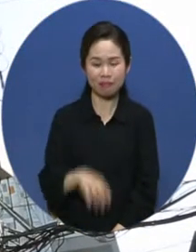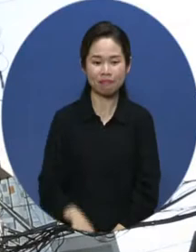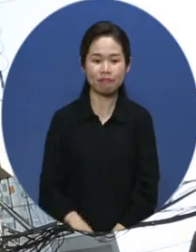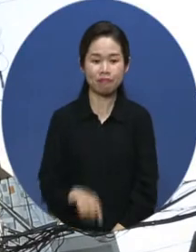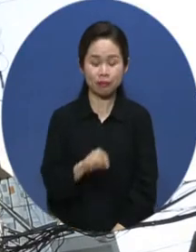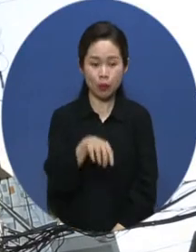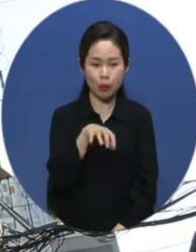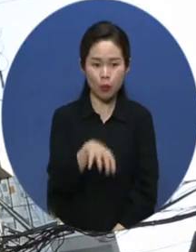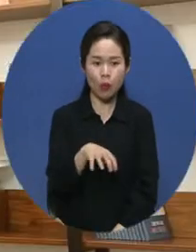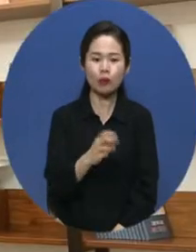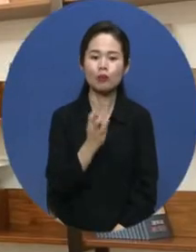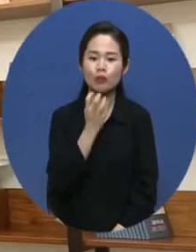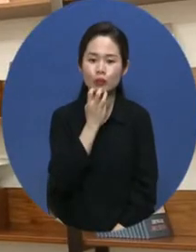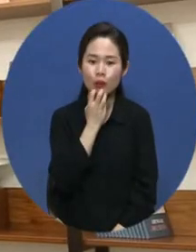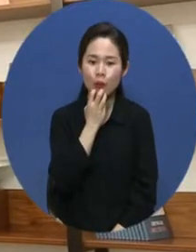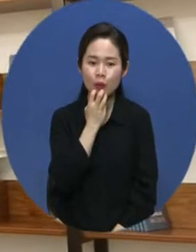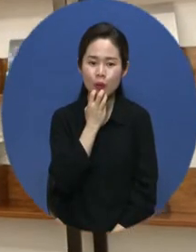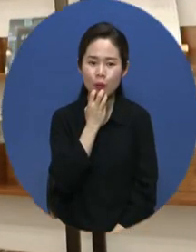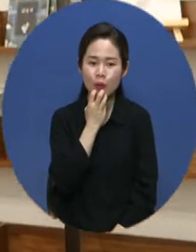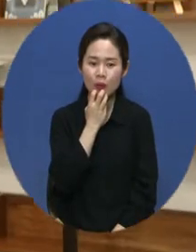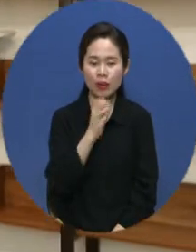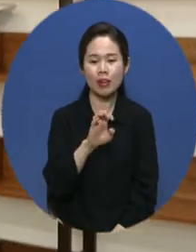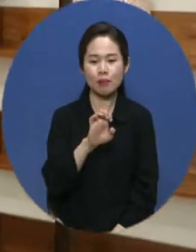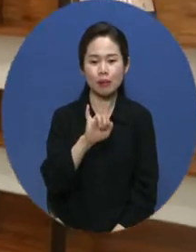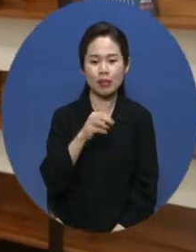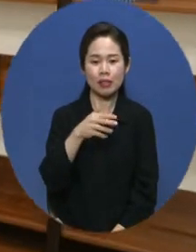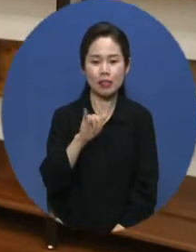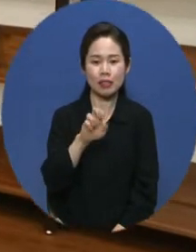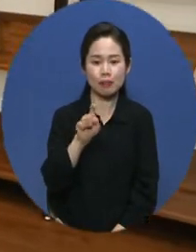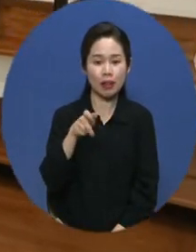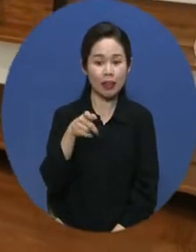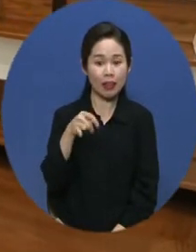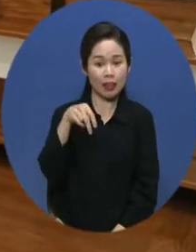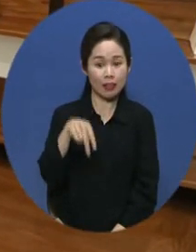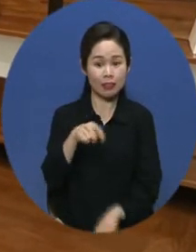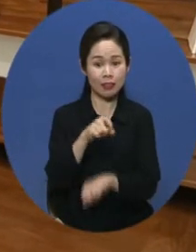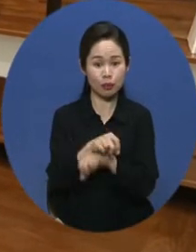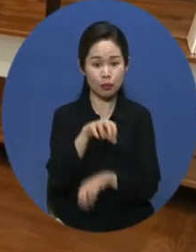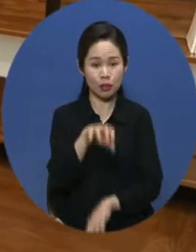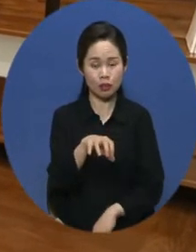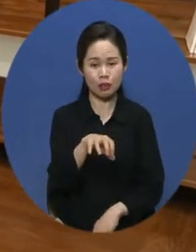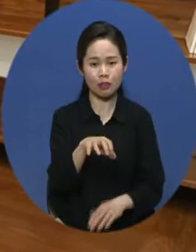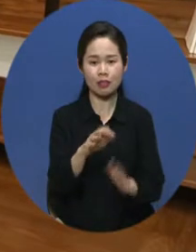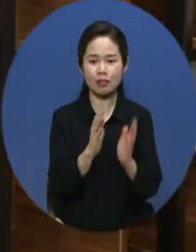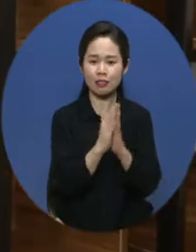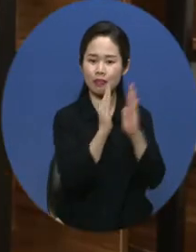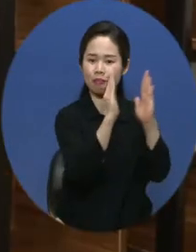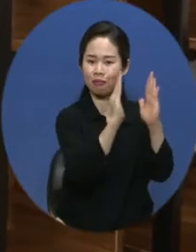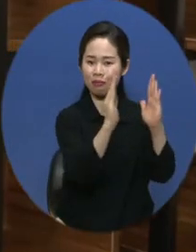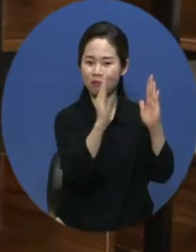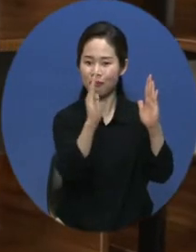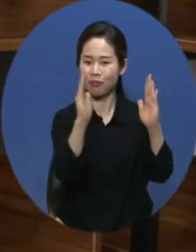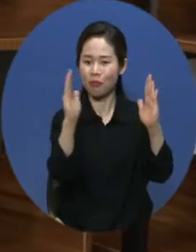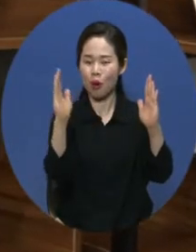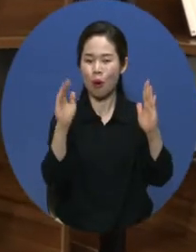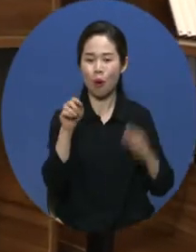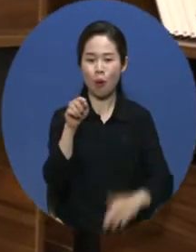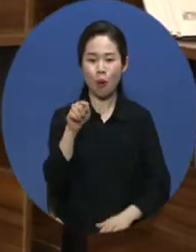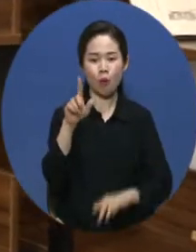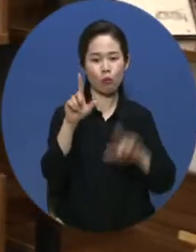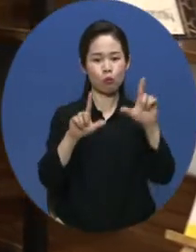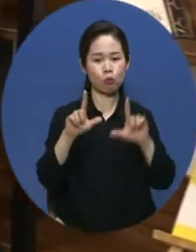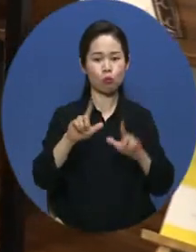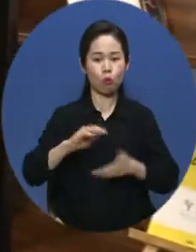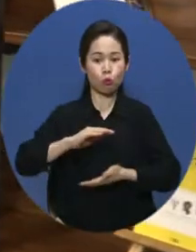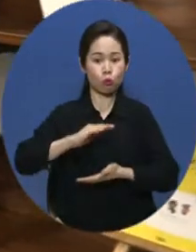이곳은 서울에 위치한 피치 마켓 사무실. 깔끔하게 정돈된 책들이 일반 출판사와 다를 바